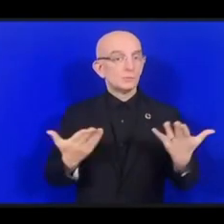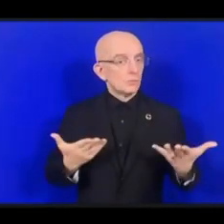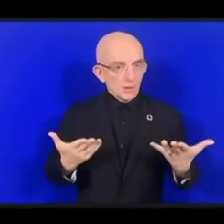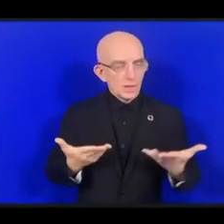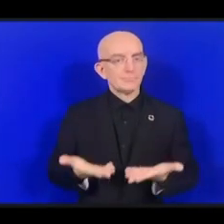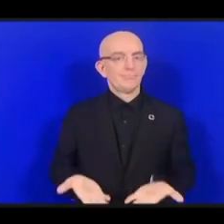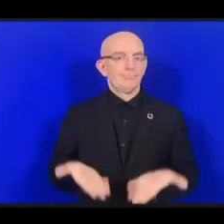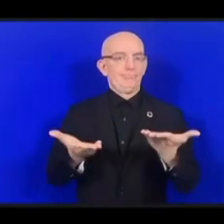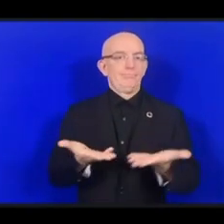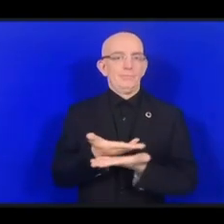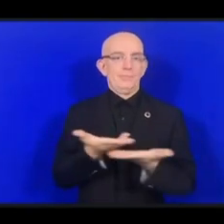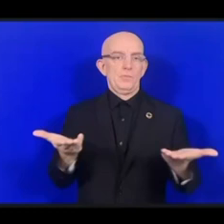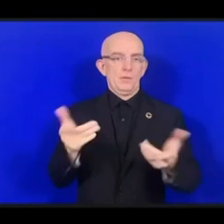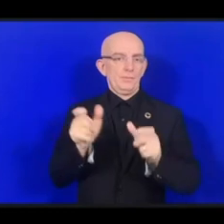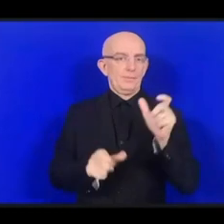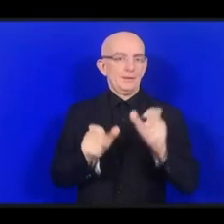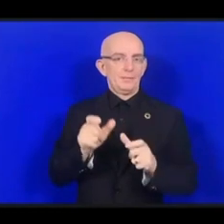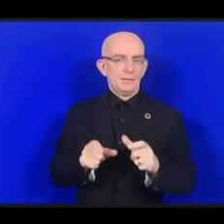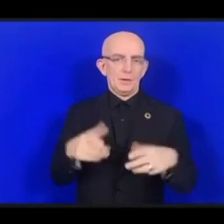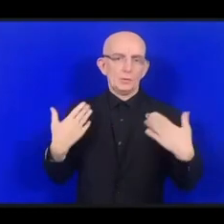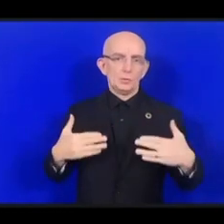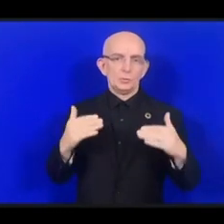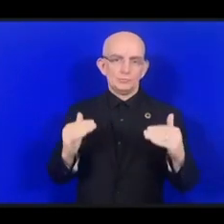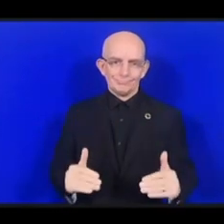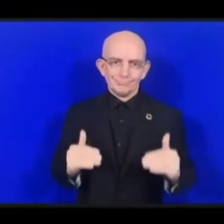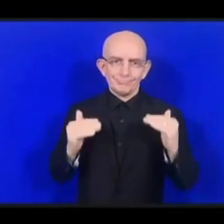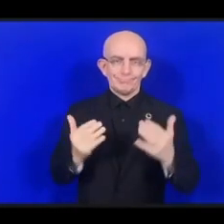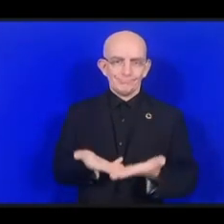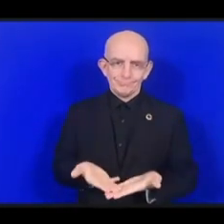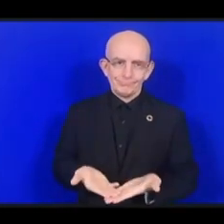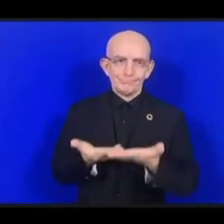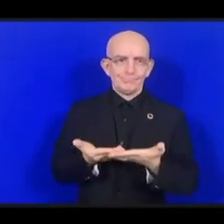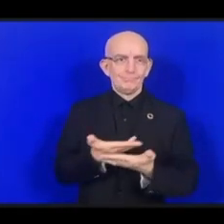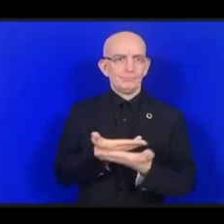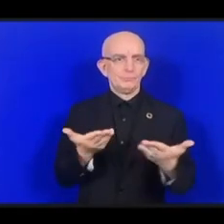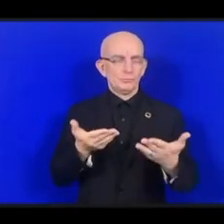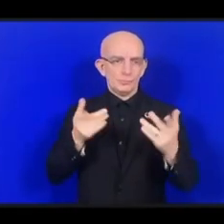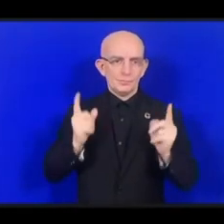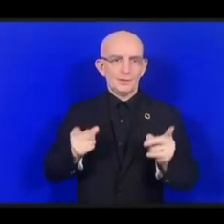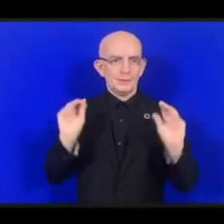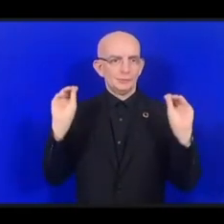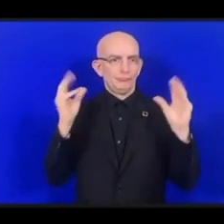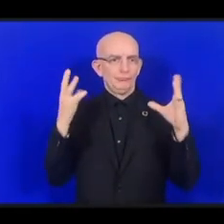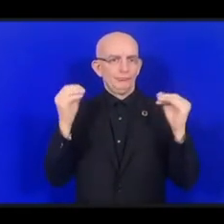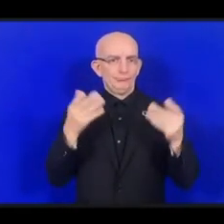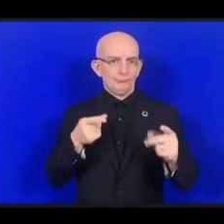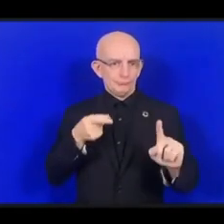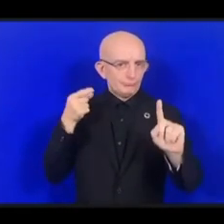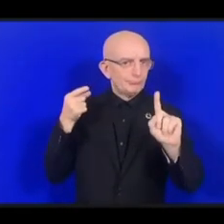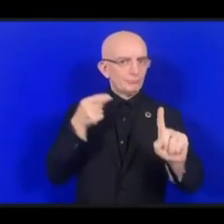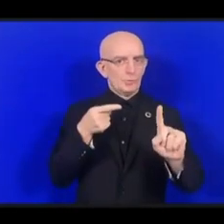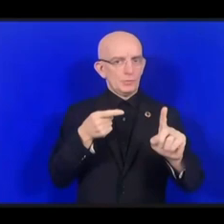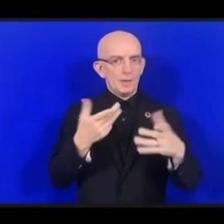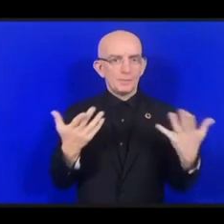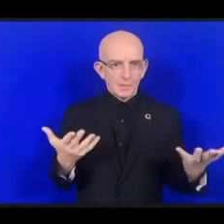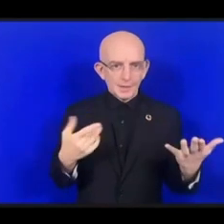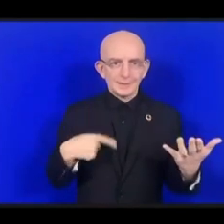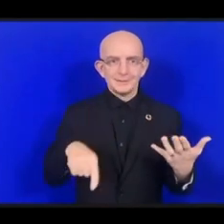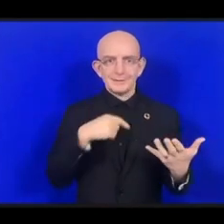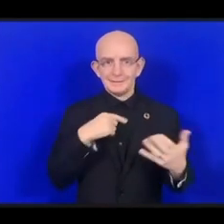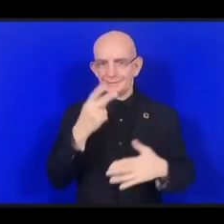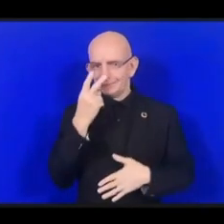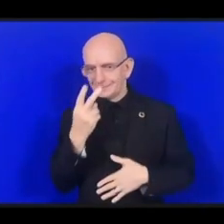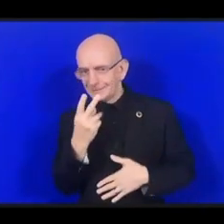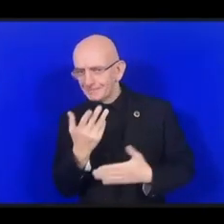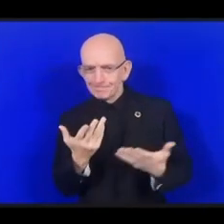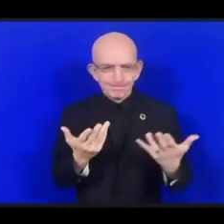لم ارى تنوعا في المشاركين وفي اصحاب المصلحه ولذلك علينا ان نراقب